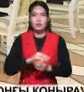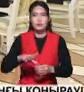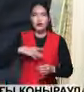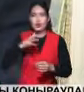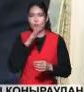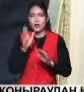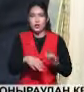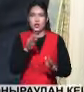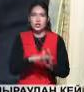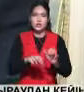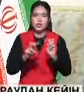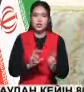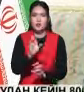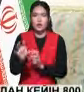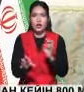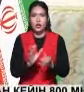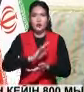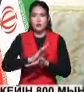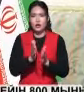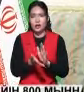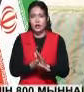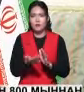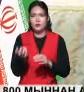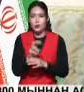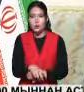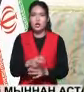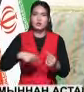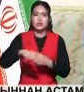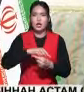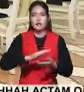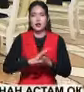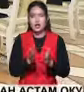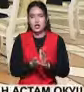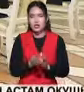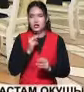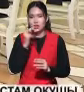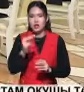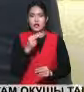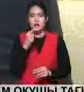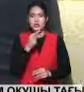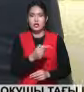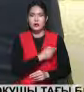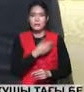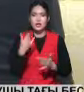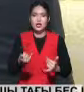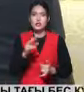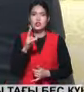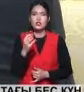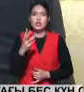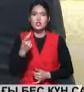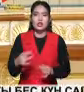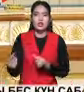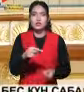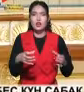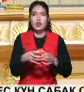пен қауіпсіздікті қамтамасыз ету жөніндегі келісілген және нақты шаралардың айқын дәлелі. Бүгінде Шанхай ынтымақтастық ұйымына бүкіл әлем көз тігіп